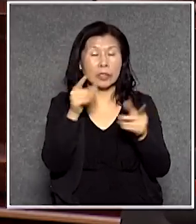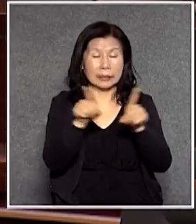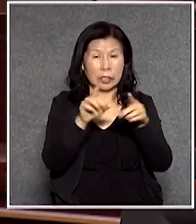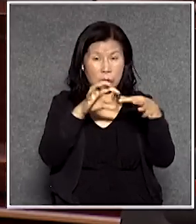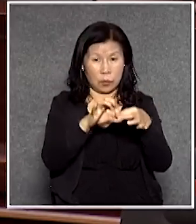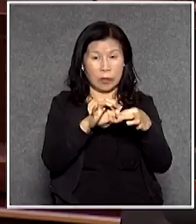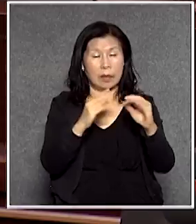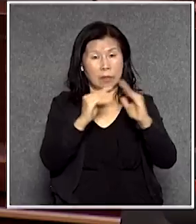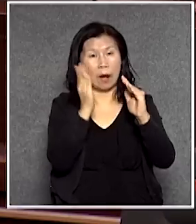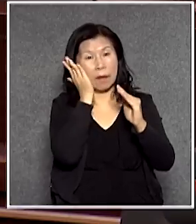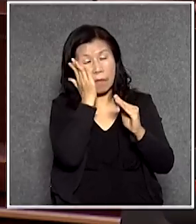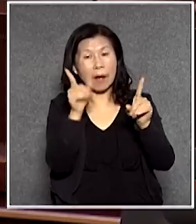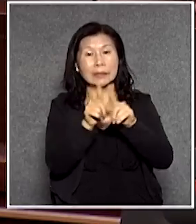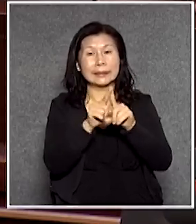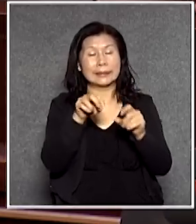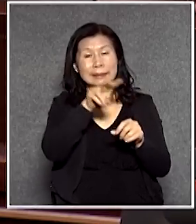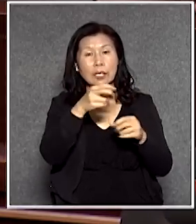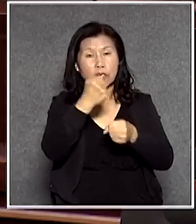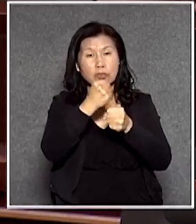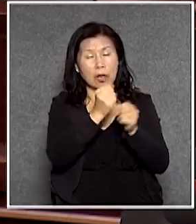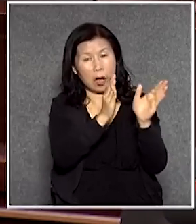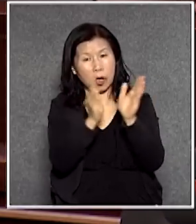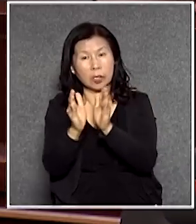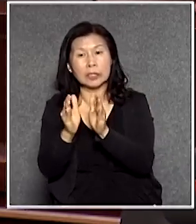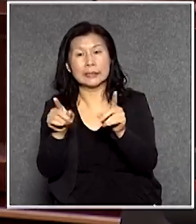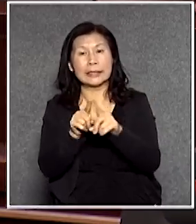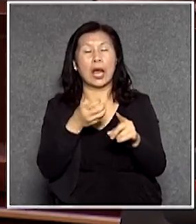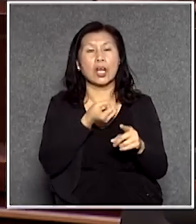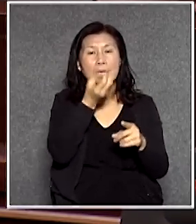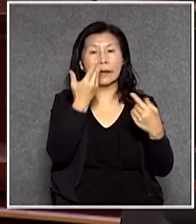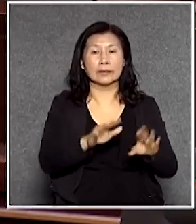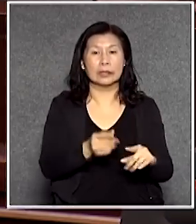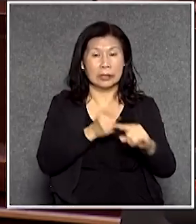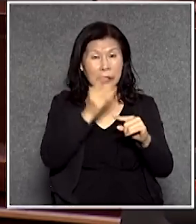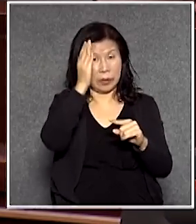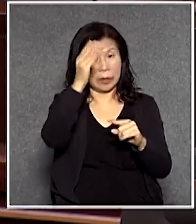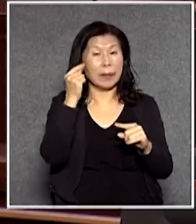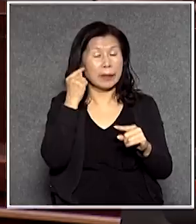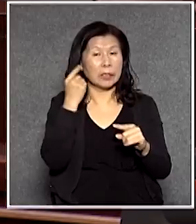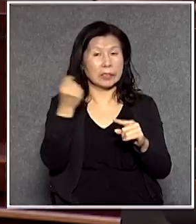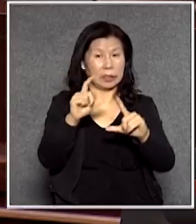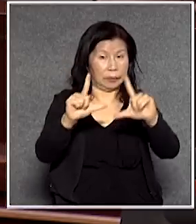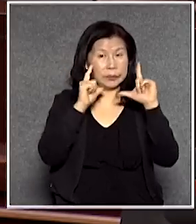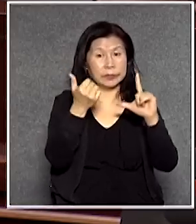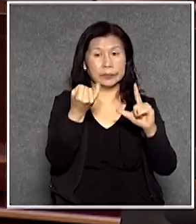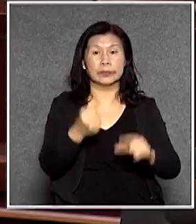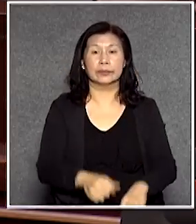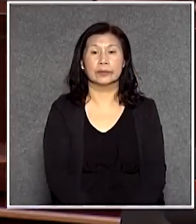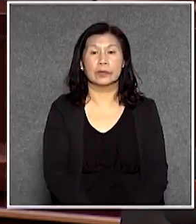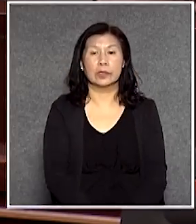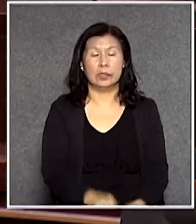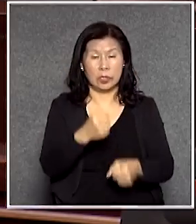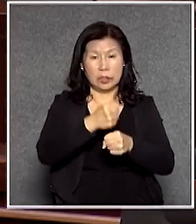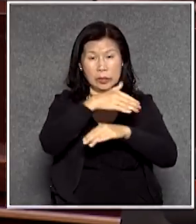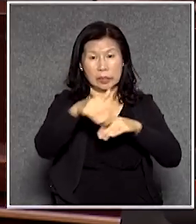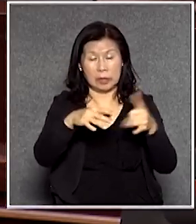住屋問題，和檢討職系架構特別有意見。我希望政府可以積極回應。施政報告提出